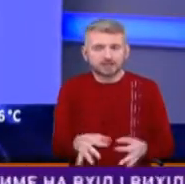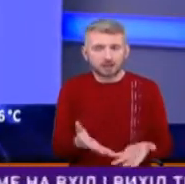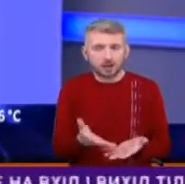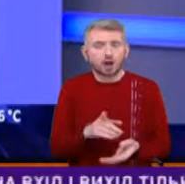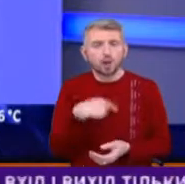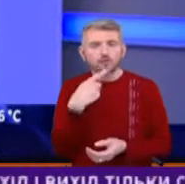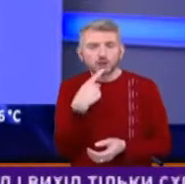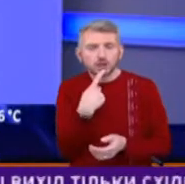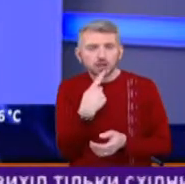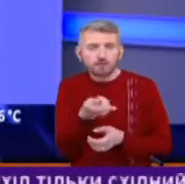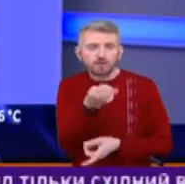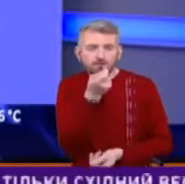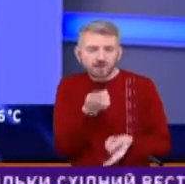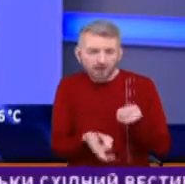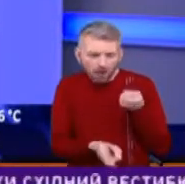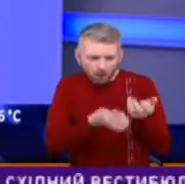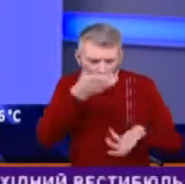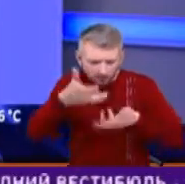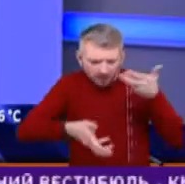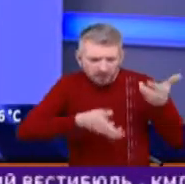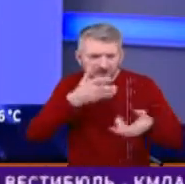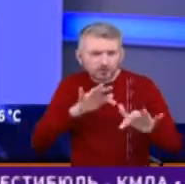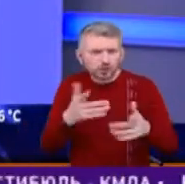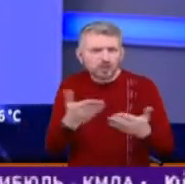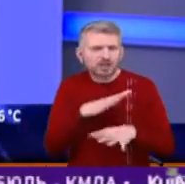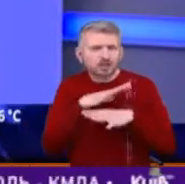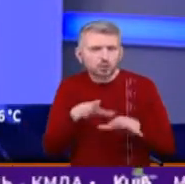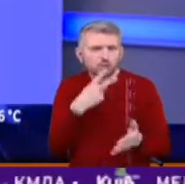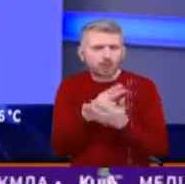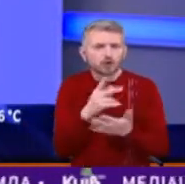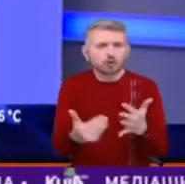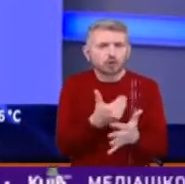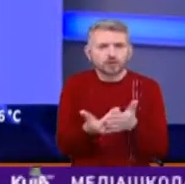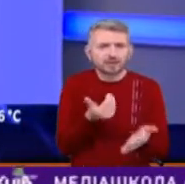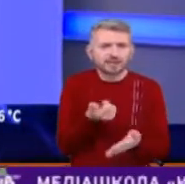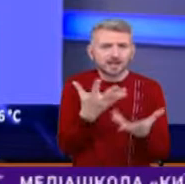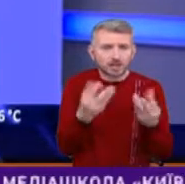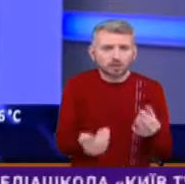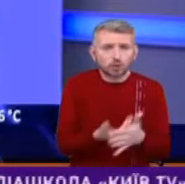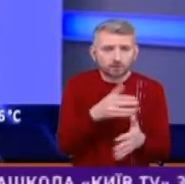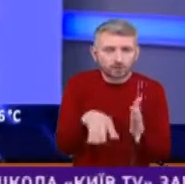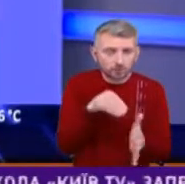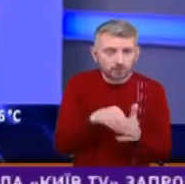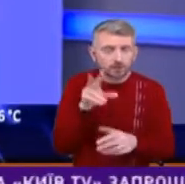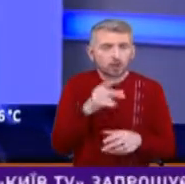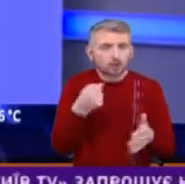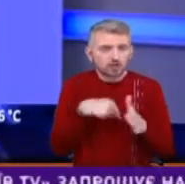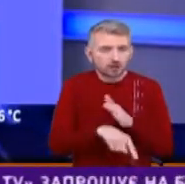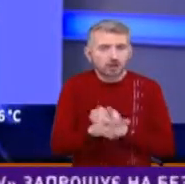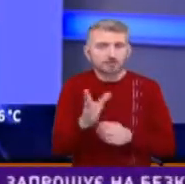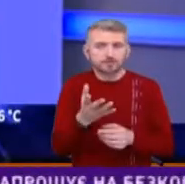А говорити і витягувати якісь історії, яких не було, і показувати це як новини за кілька днів до виборів, це означає, що це є